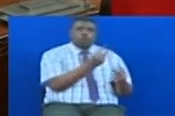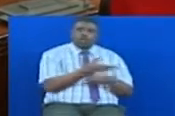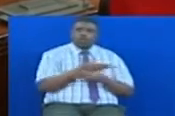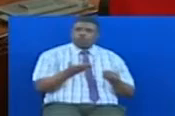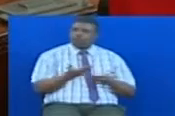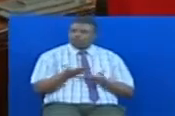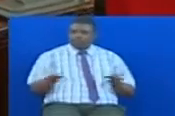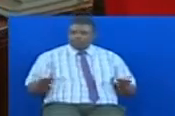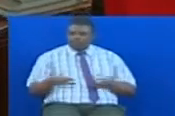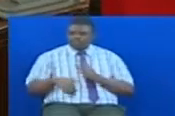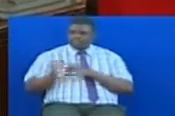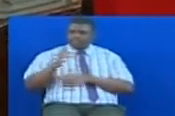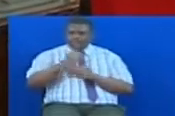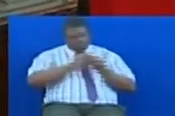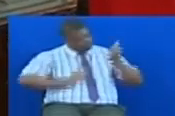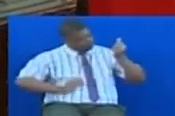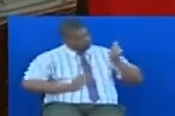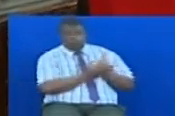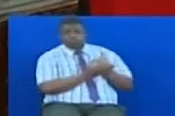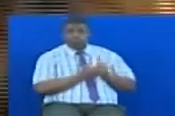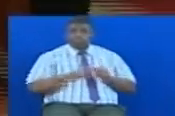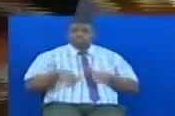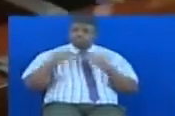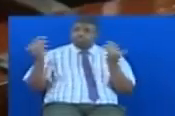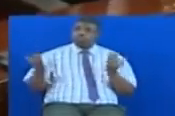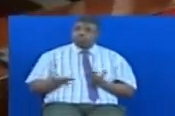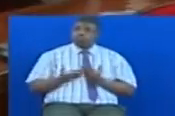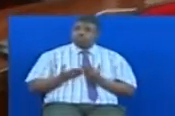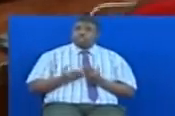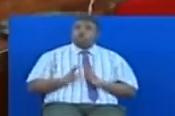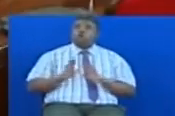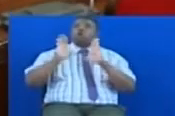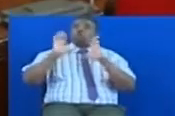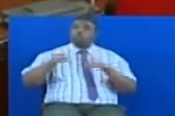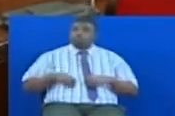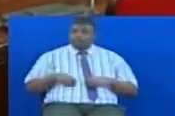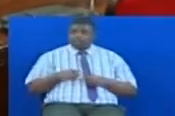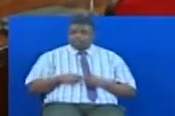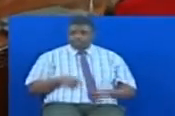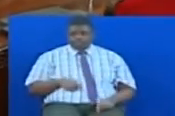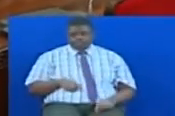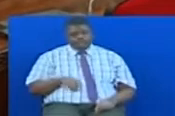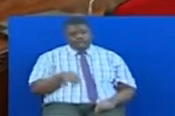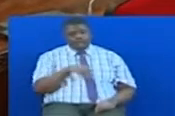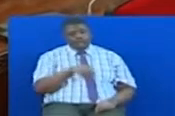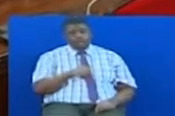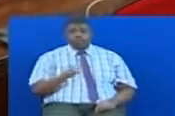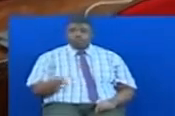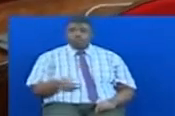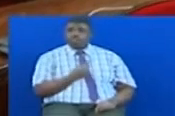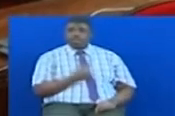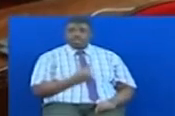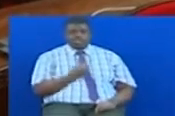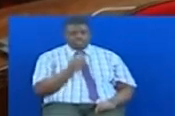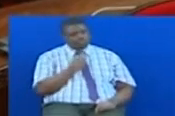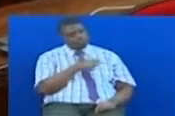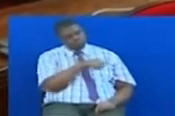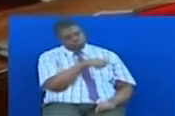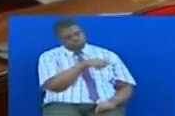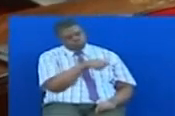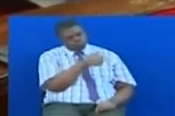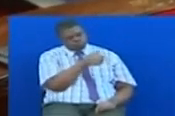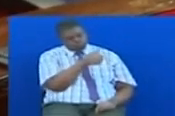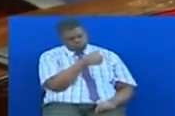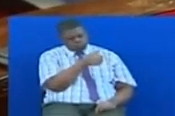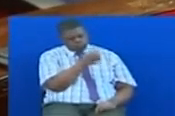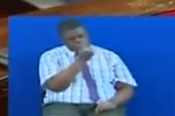Magufuli, na dunia nzima hiyo inakiri, hata ardhi ukipita inakiri kwamba hakika huyu ndiye mbeba maono wa